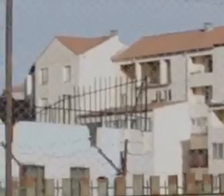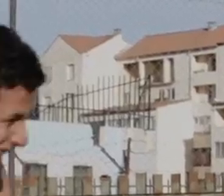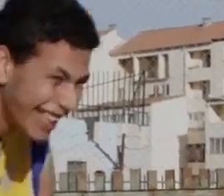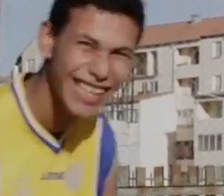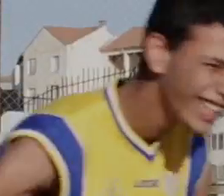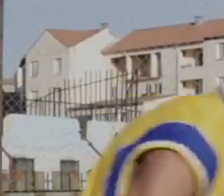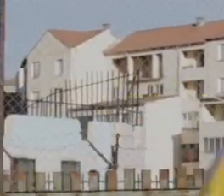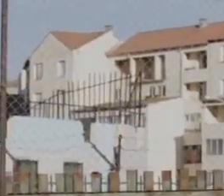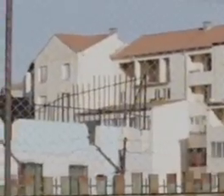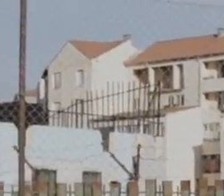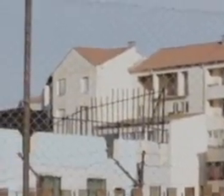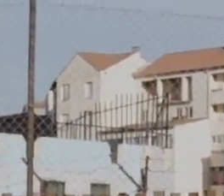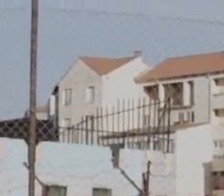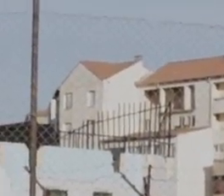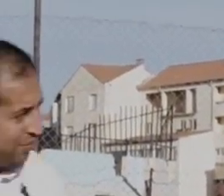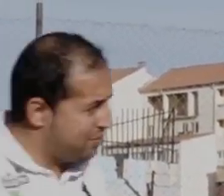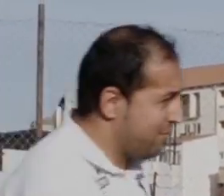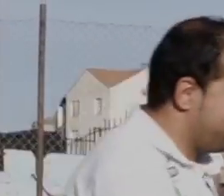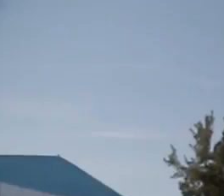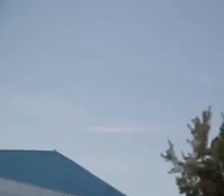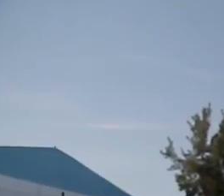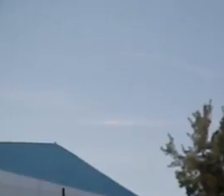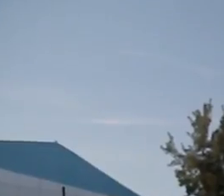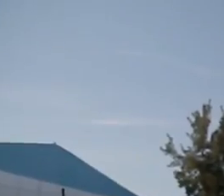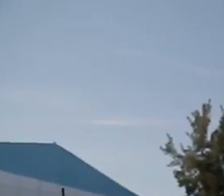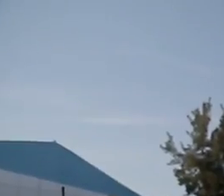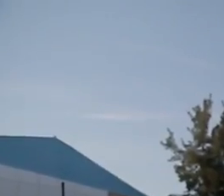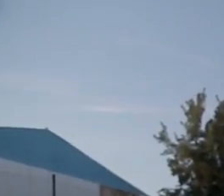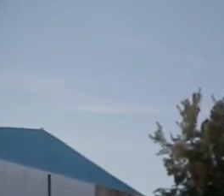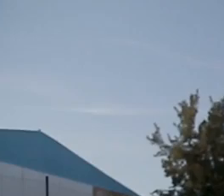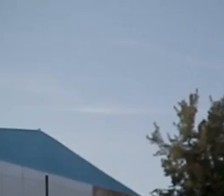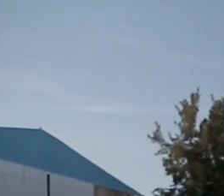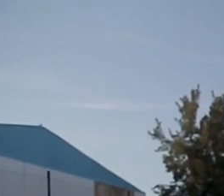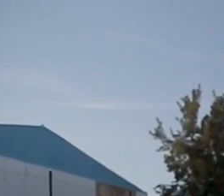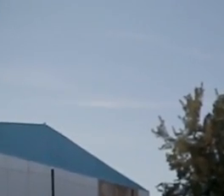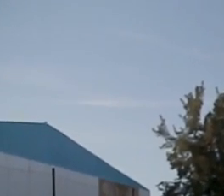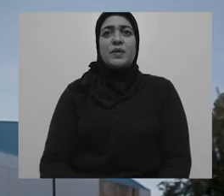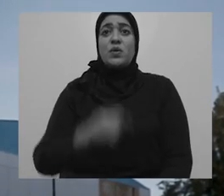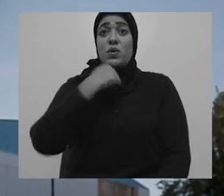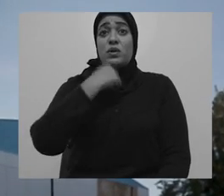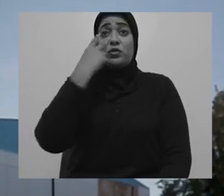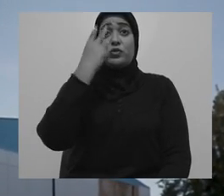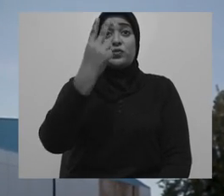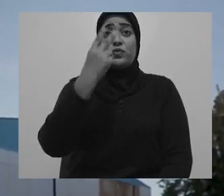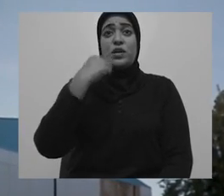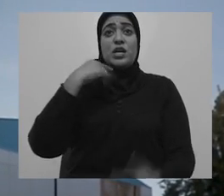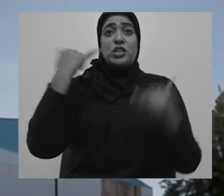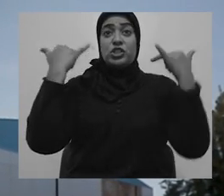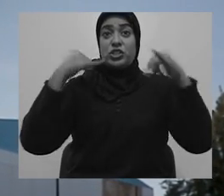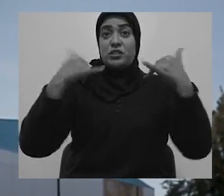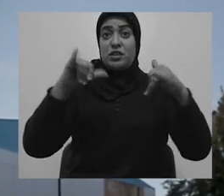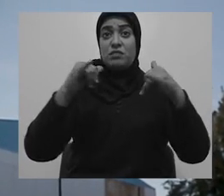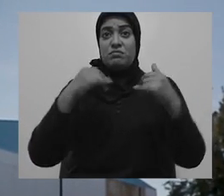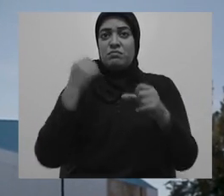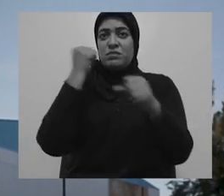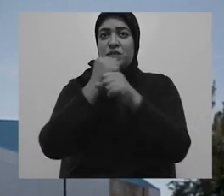يبغي يجريك اسمه مقور الله يهديك ما يعيا صبحة وعشيرة. Il est vraiment très motivé et